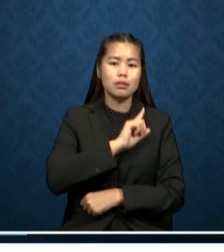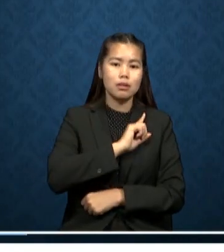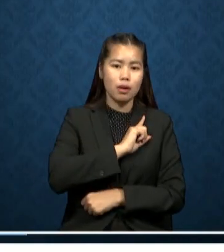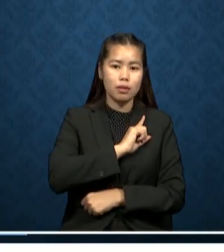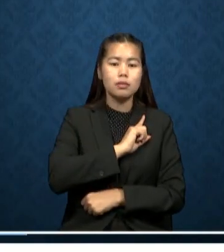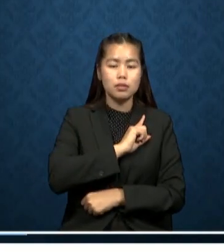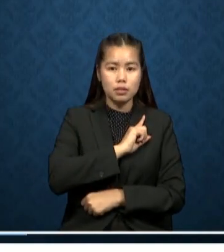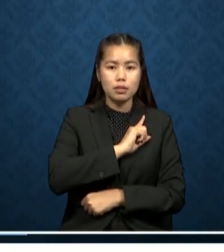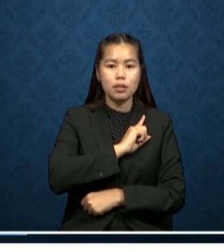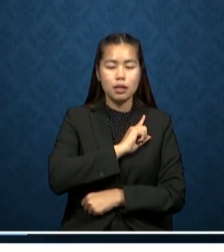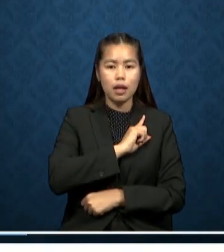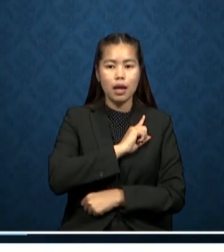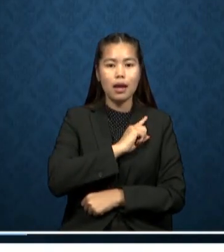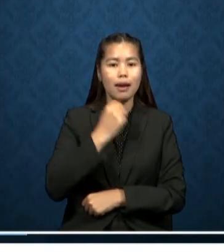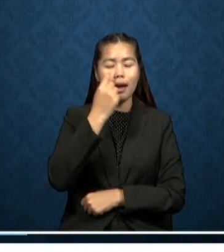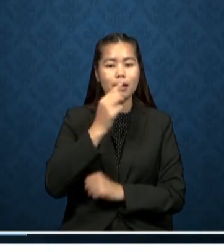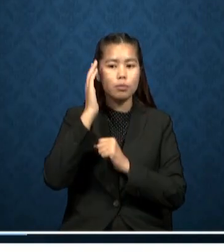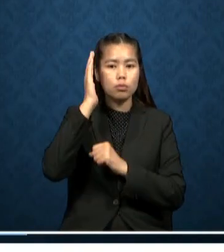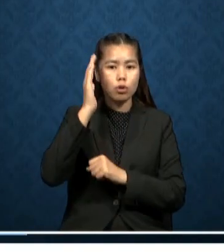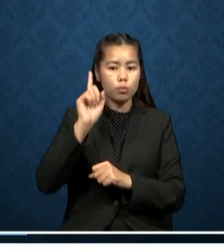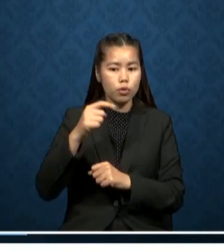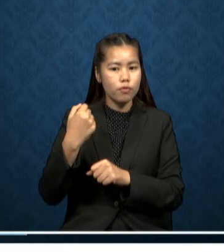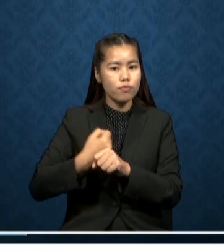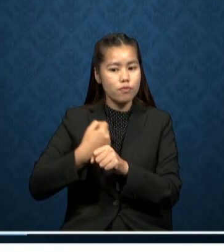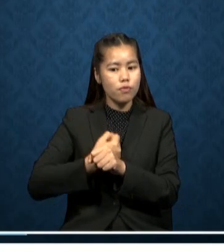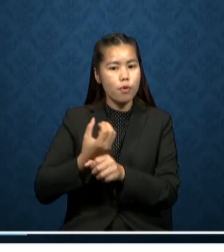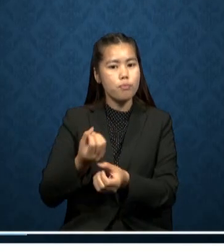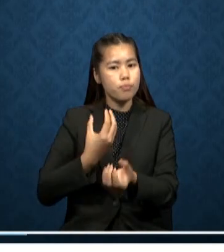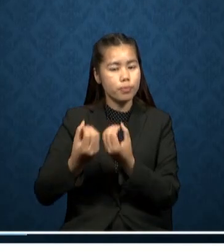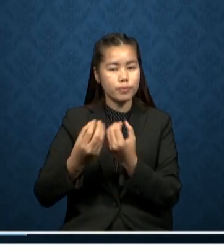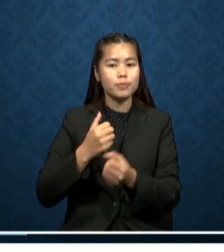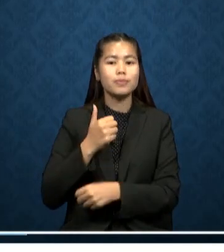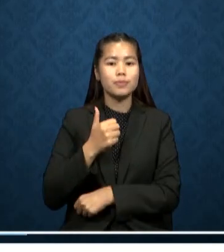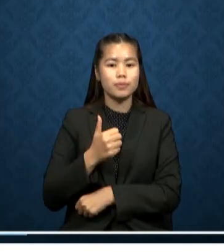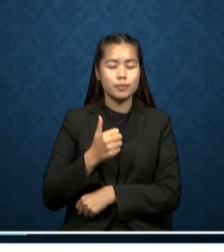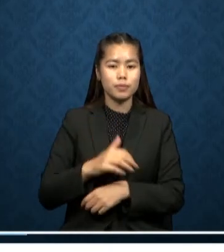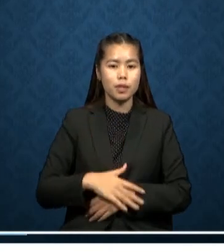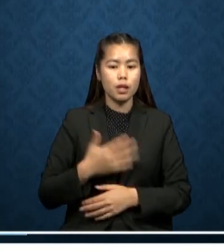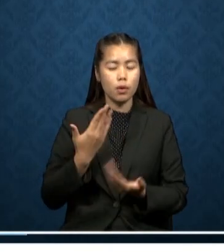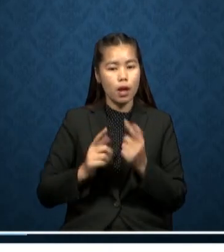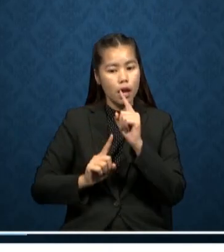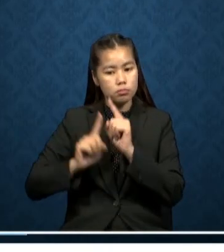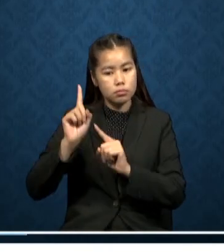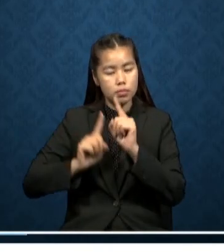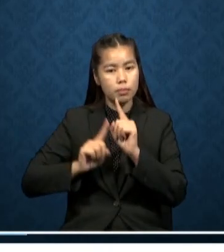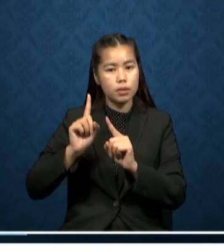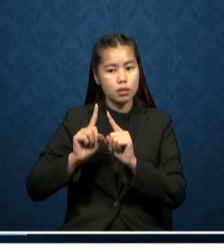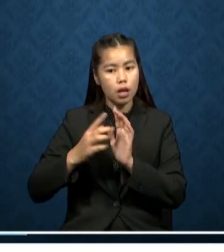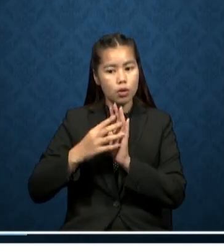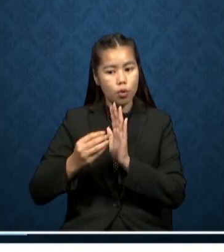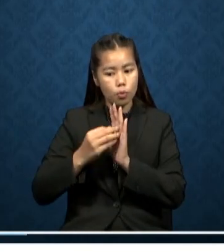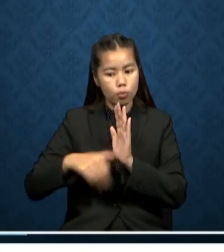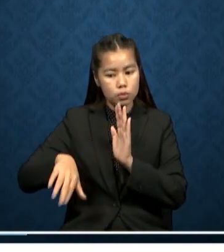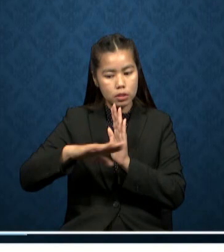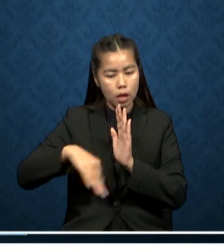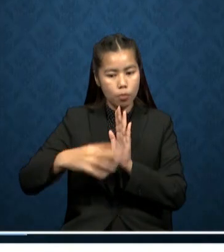เป็นวิทยากรครูพี่เลี้ยงการประเมินผลความเข้าใจของการรับการอบรมพบว่ามีผู้มีความเข้าใจใน